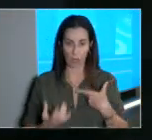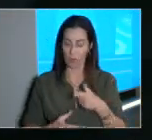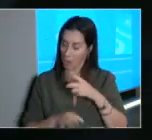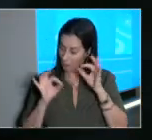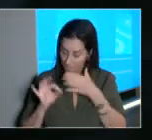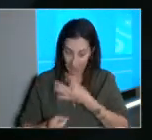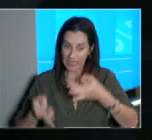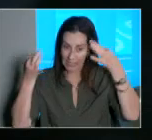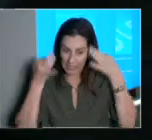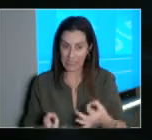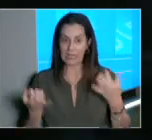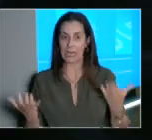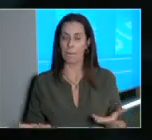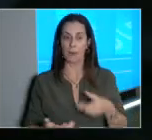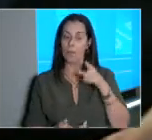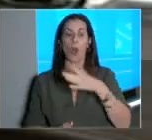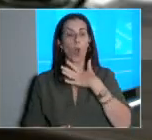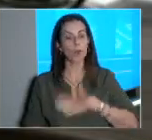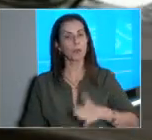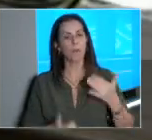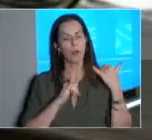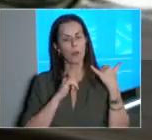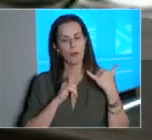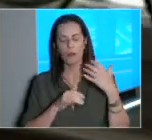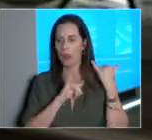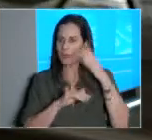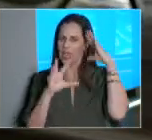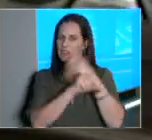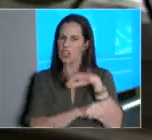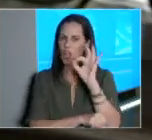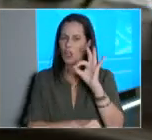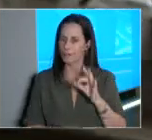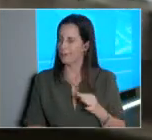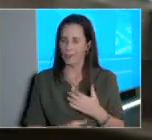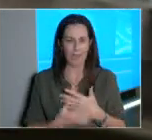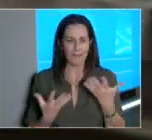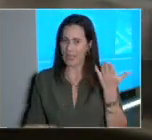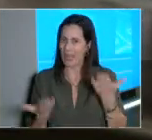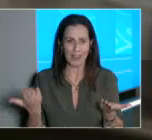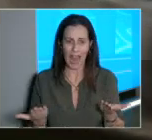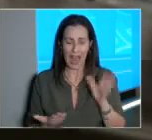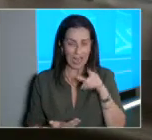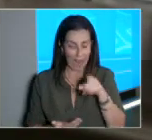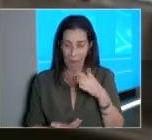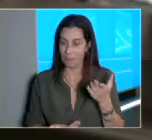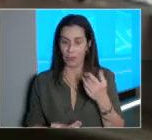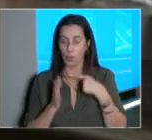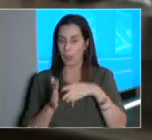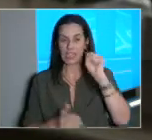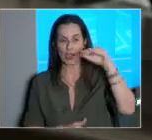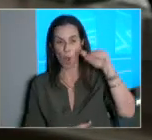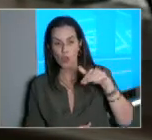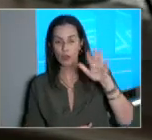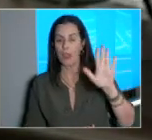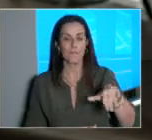הם רציניים ביותר, הם רוצים להביא את המשנה שלהם, ואין הרבה הבדל. כלומר, גם אם תיקח את בצלאל